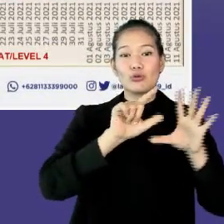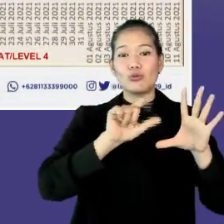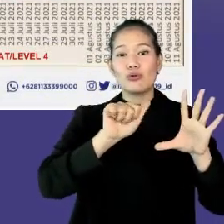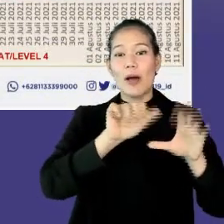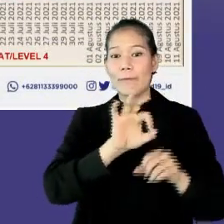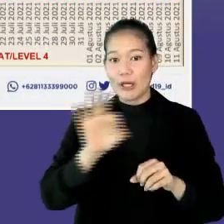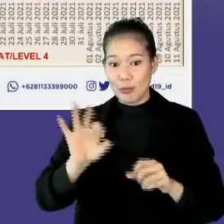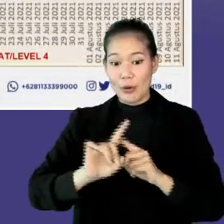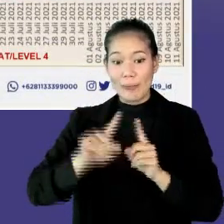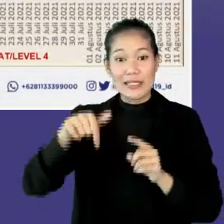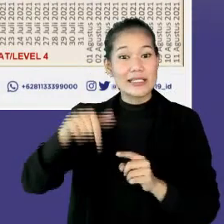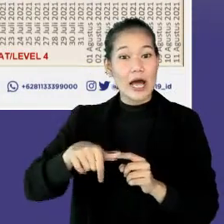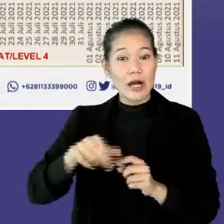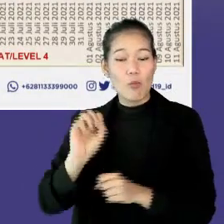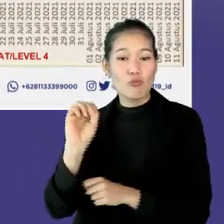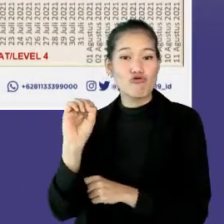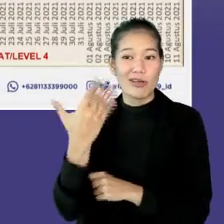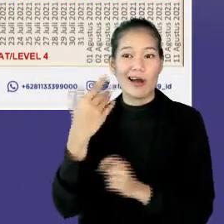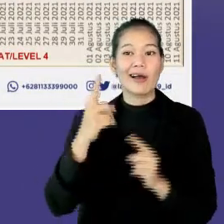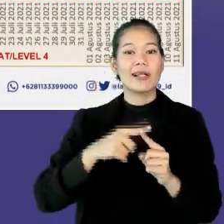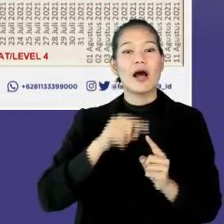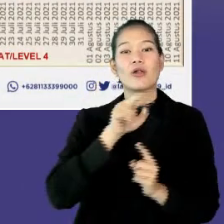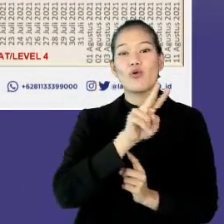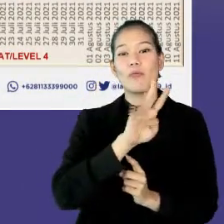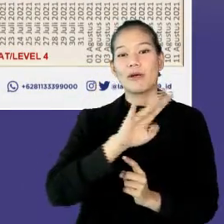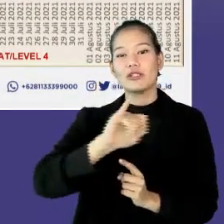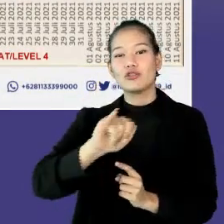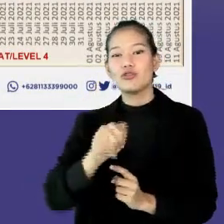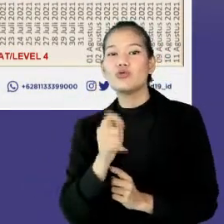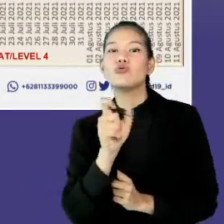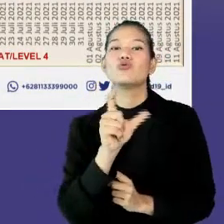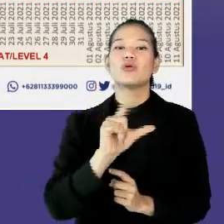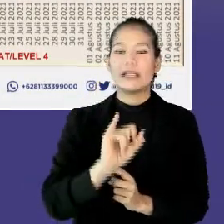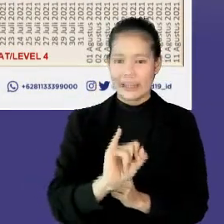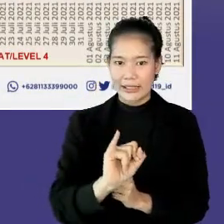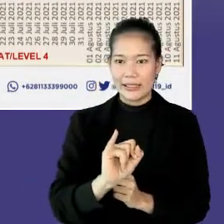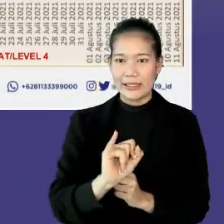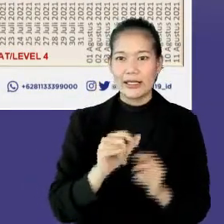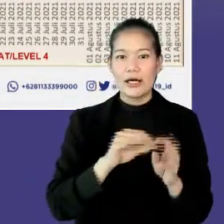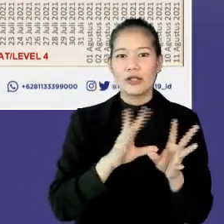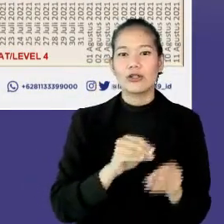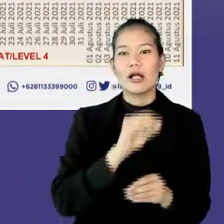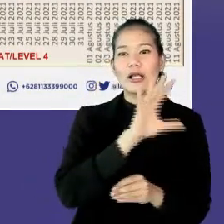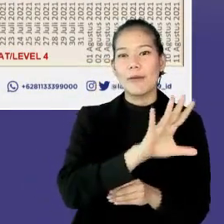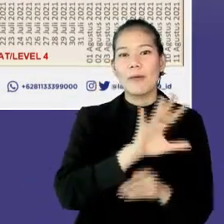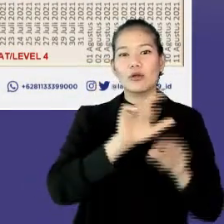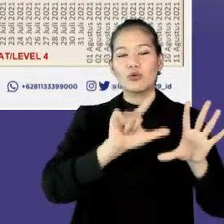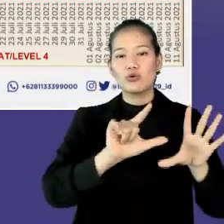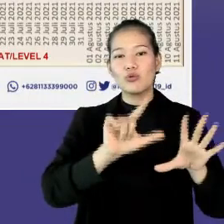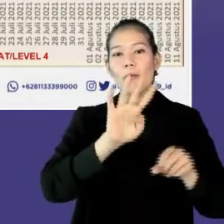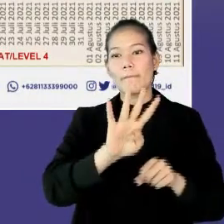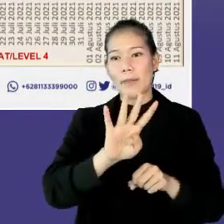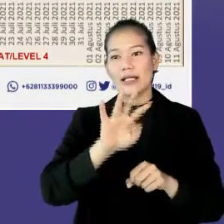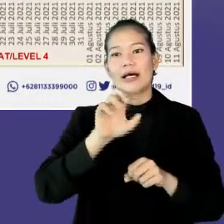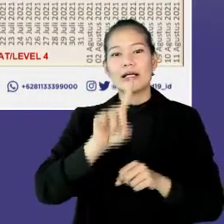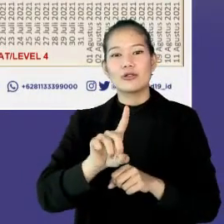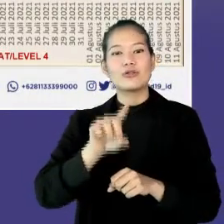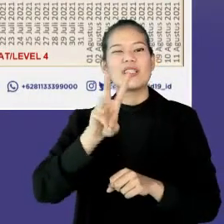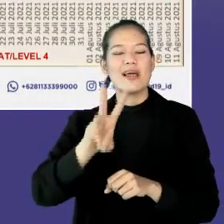ini puncak kita berada di tanggal 24 Juli dengan angka 574.135.